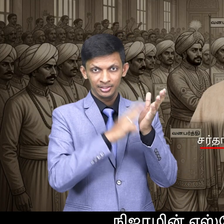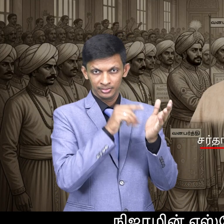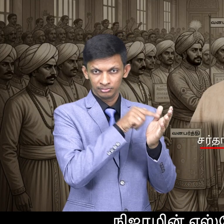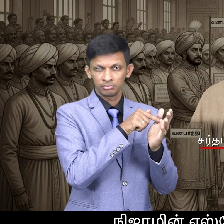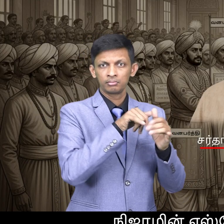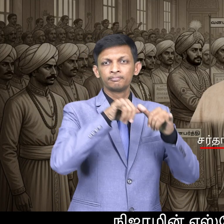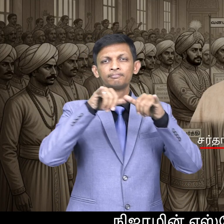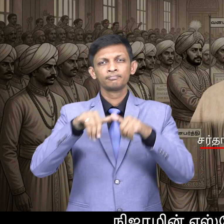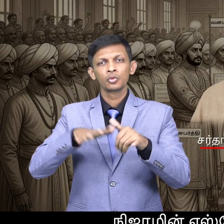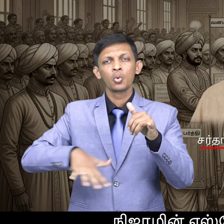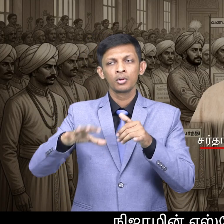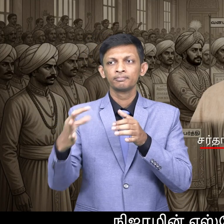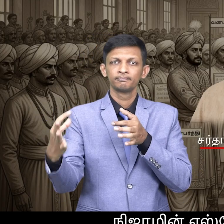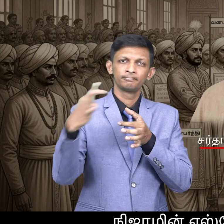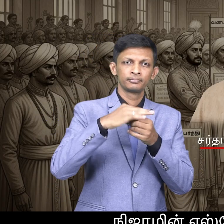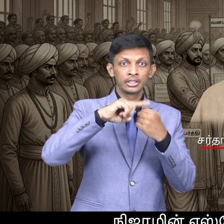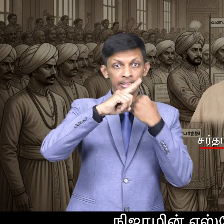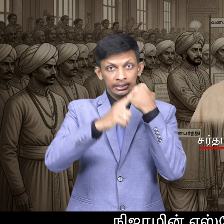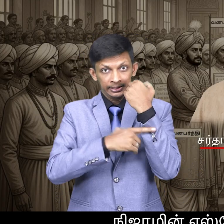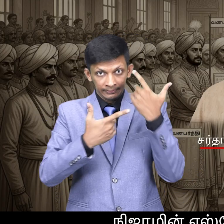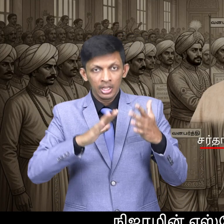நிஜாமின் எஸ்டேட் கடைசியாக இணைந்தது.